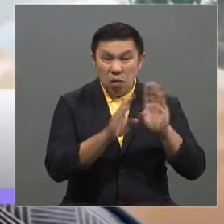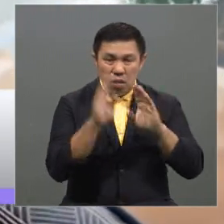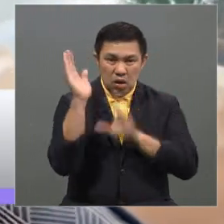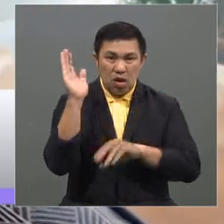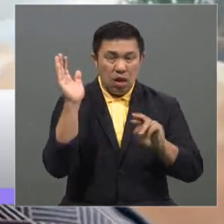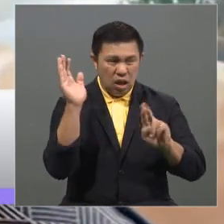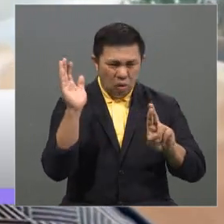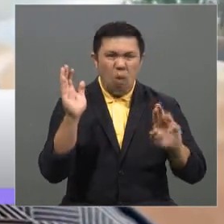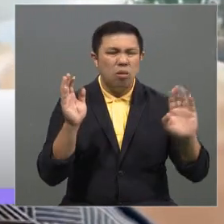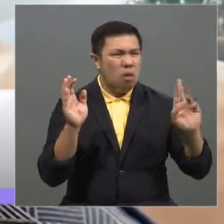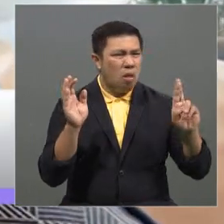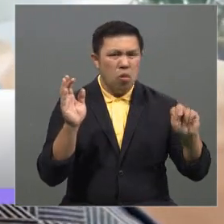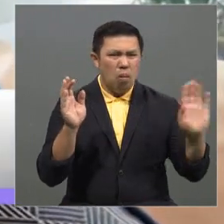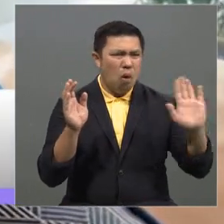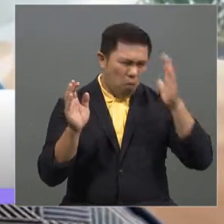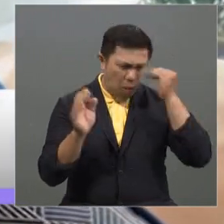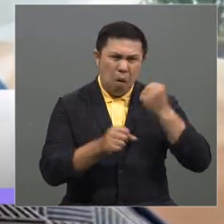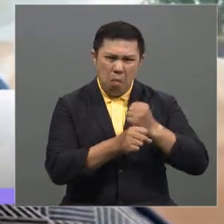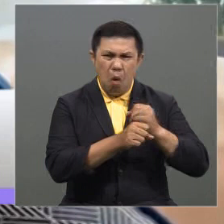องเพราะทุกคนต้องทำงานค่ะ